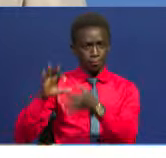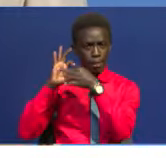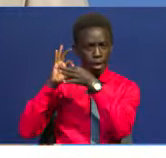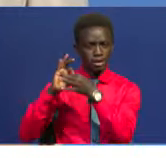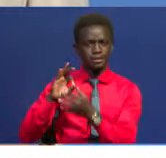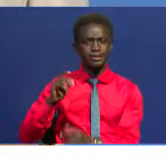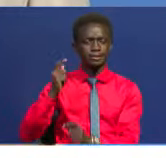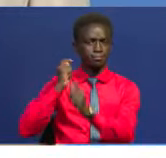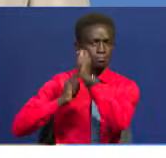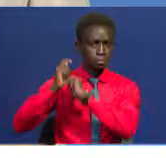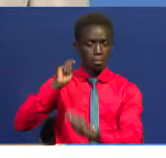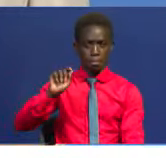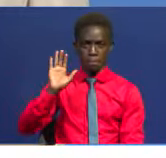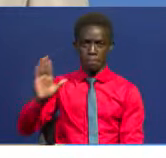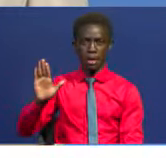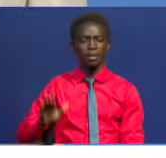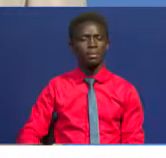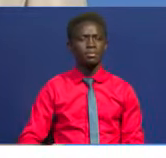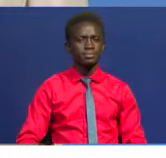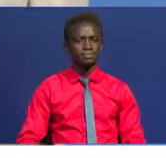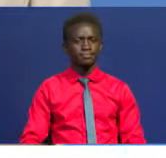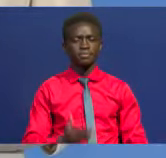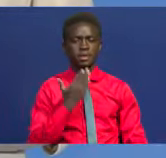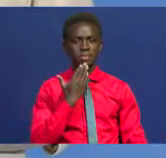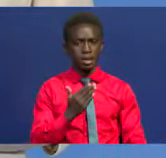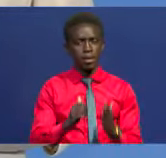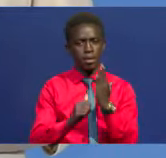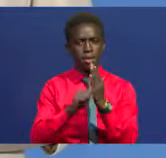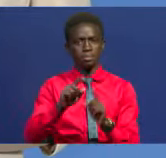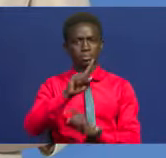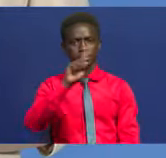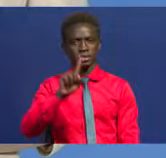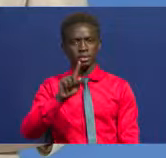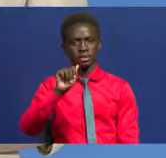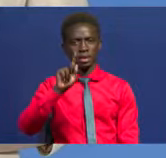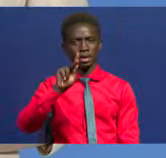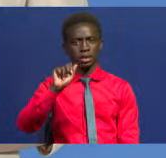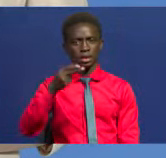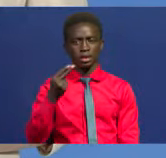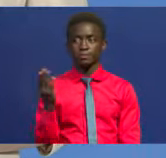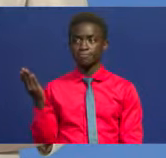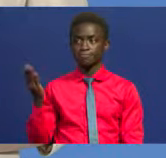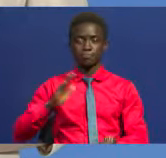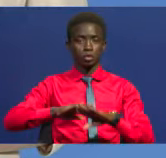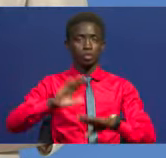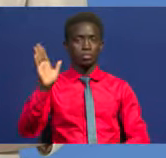jamii ya China. Asante kwa kuwa nami. Mimi ni Zakia Peng. Kwa heri.